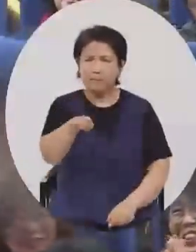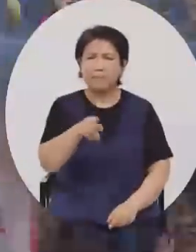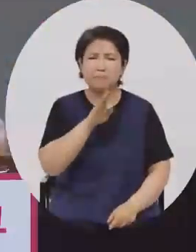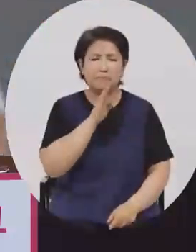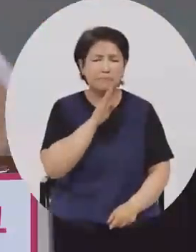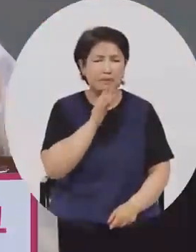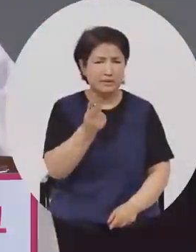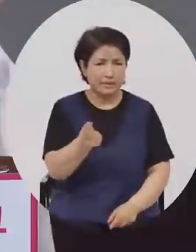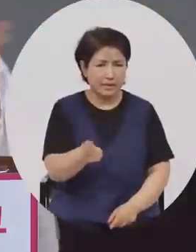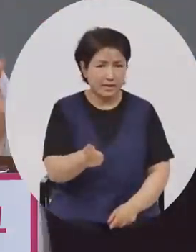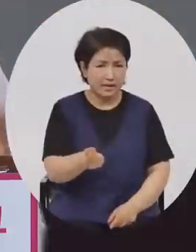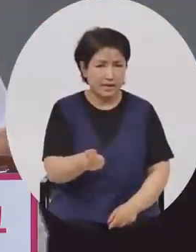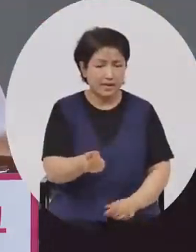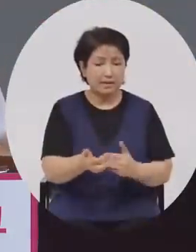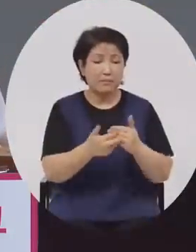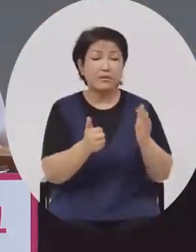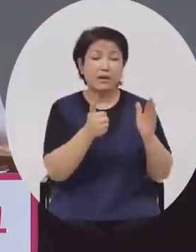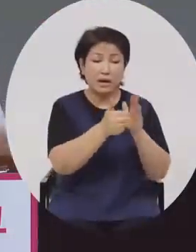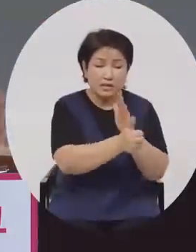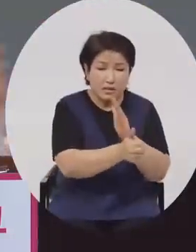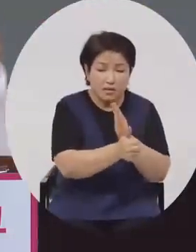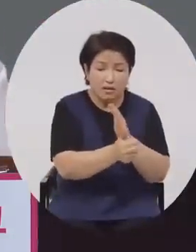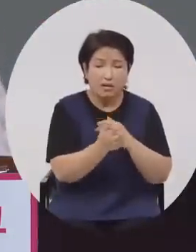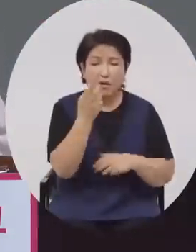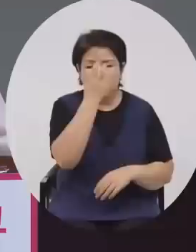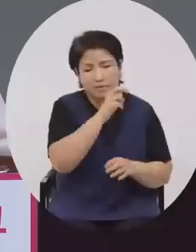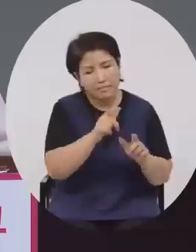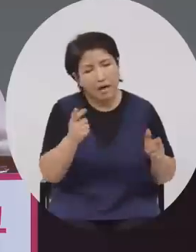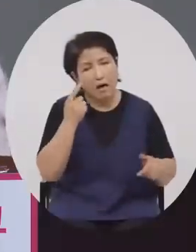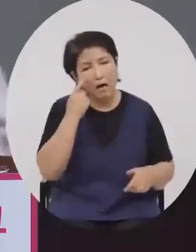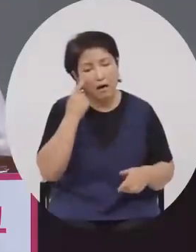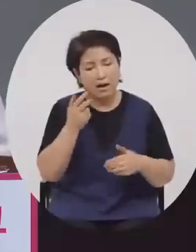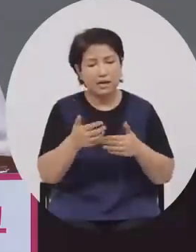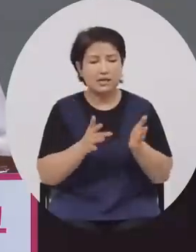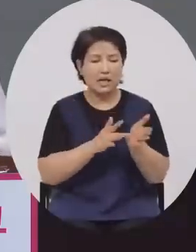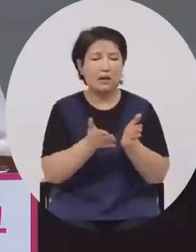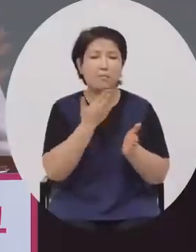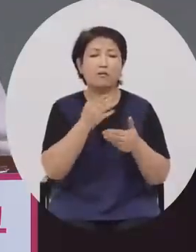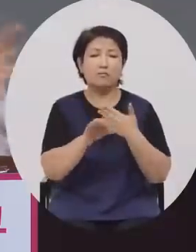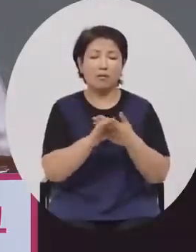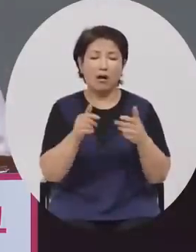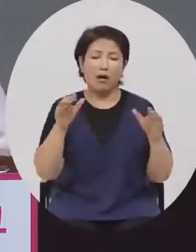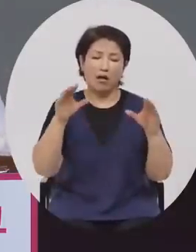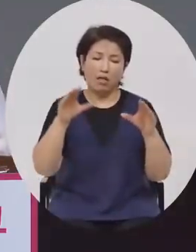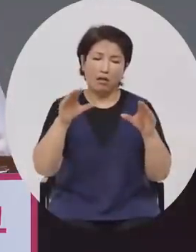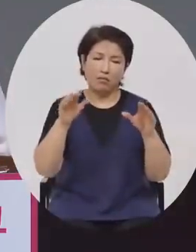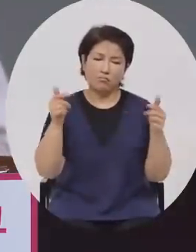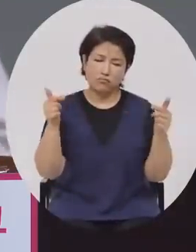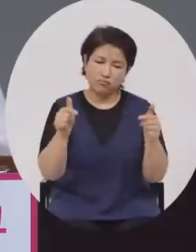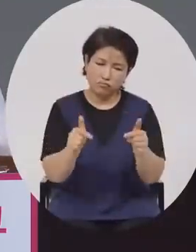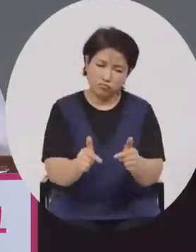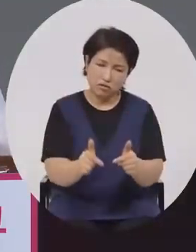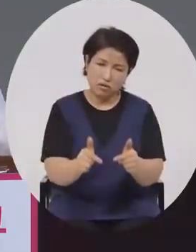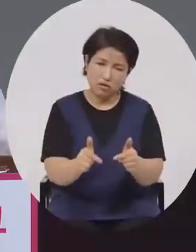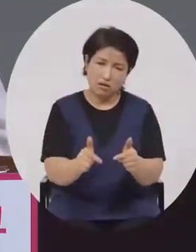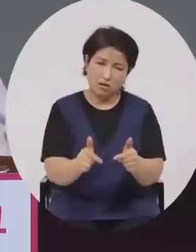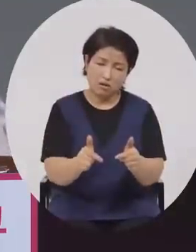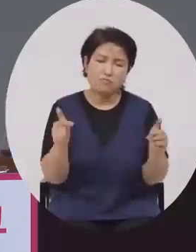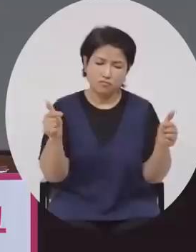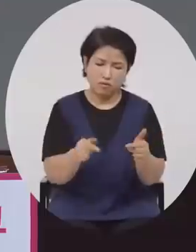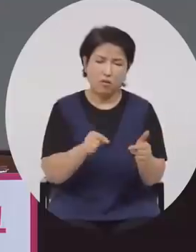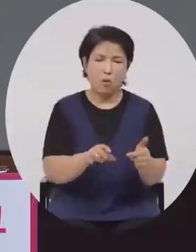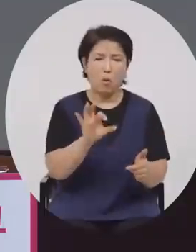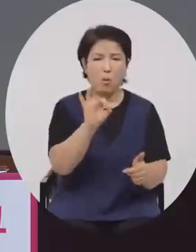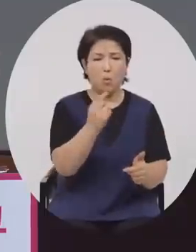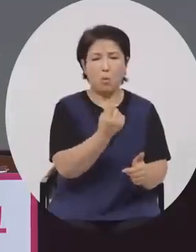병원에 가서 그 검진을 하고 약을 좀 먹으면 완화가 돼. 치료는 안 되더라도, 완화. 그러니까